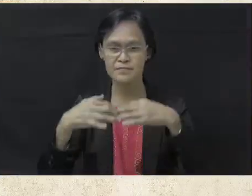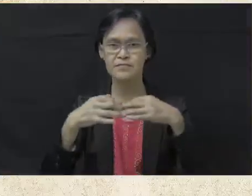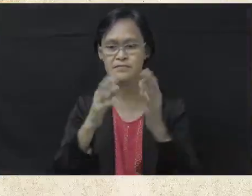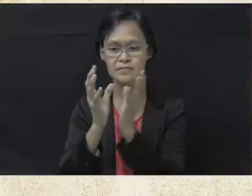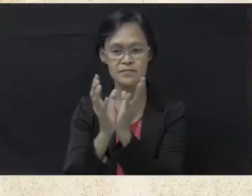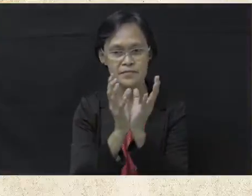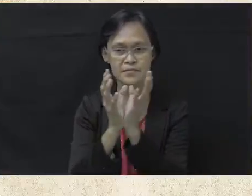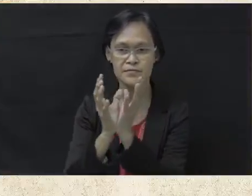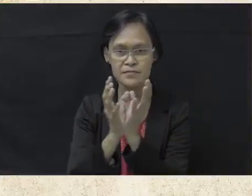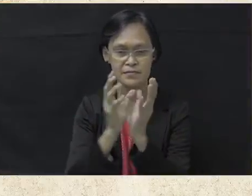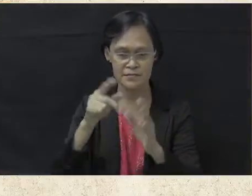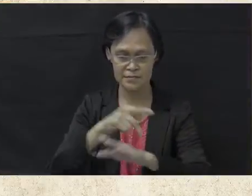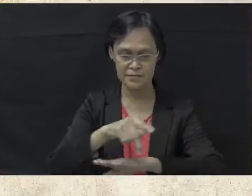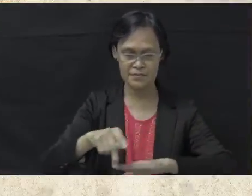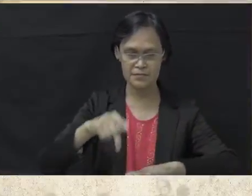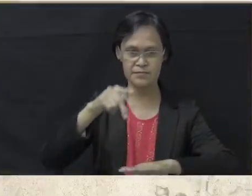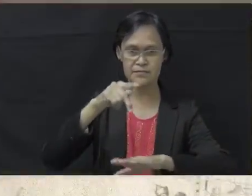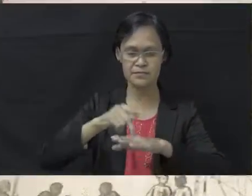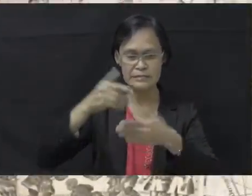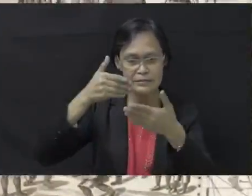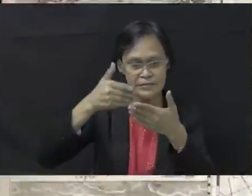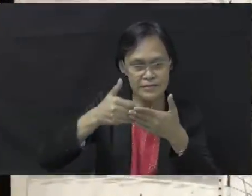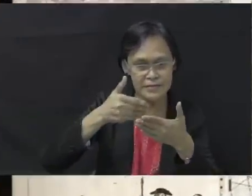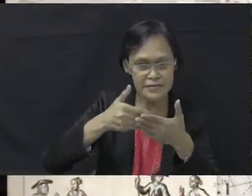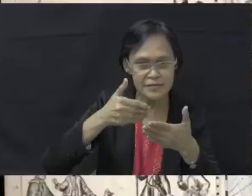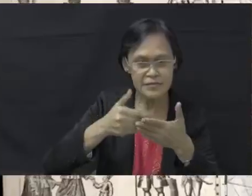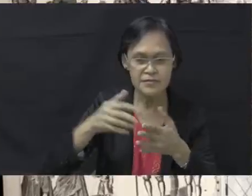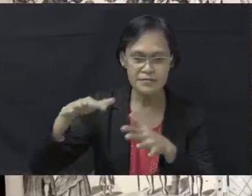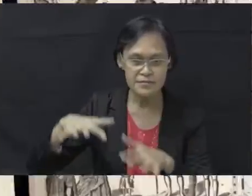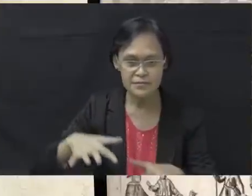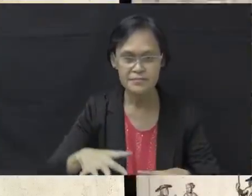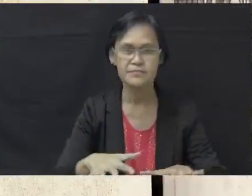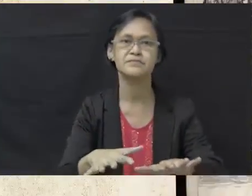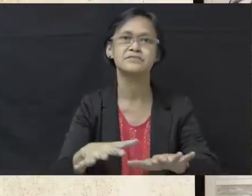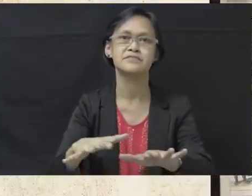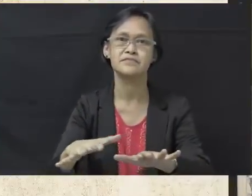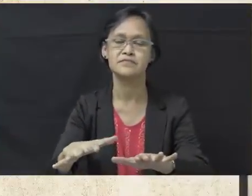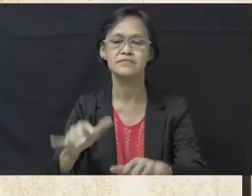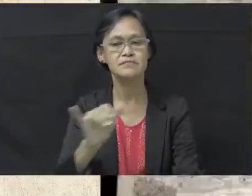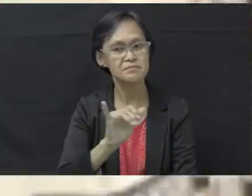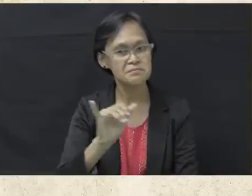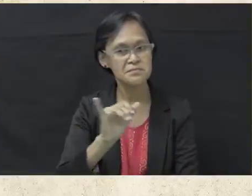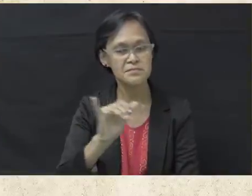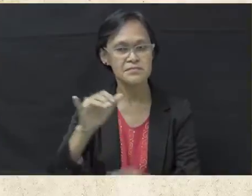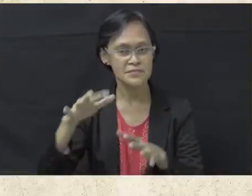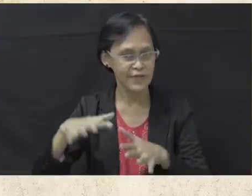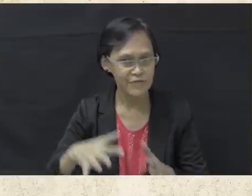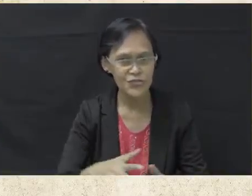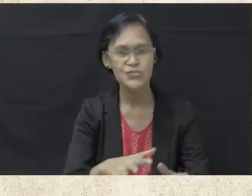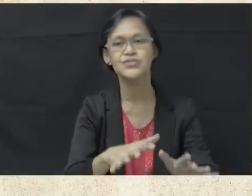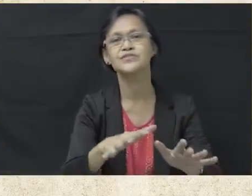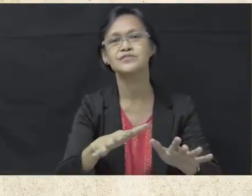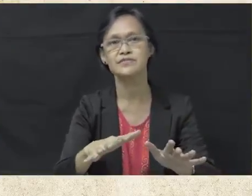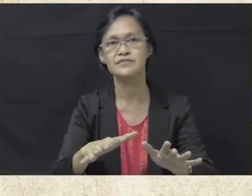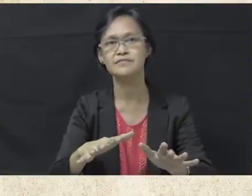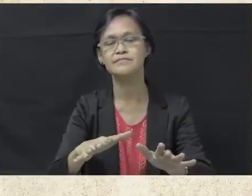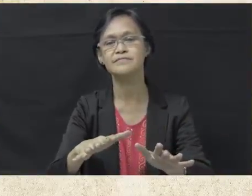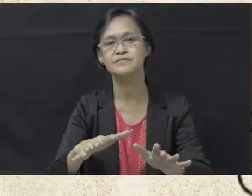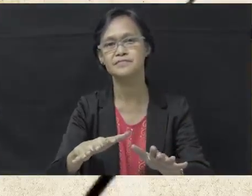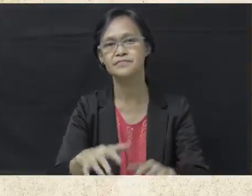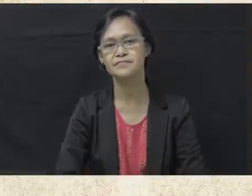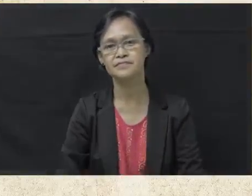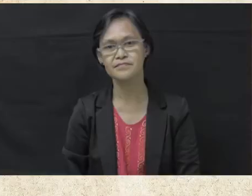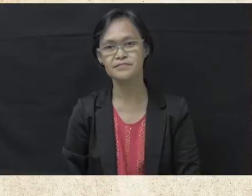Nabuo ang mga sinaunang pamayanan ng Pilipinas kalapit ang mga anyong tubig tulad ng ilog,